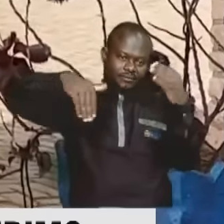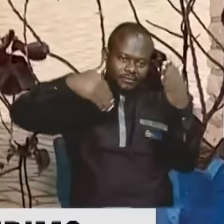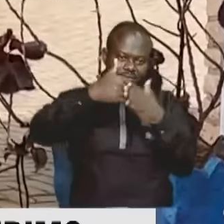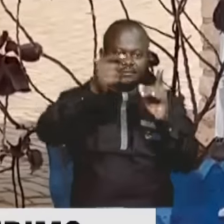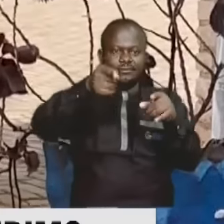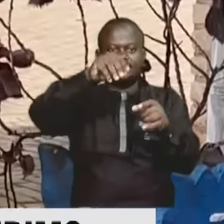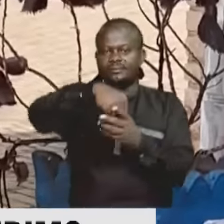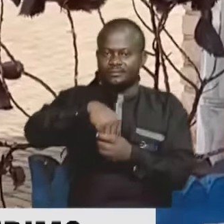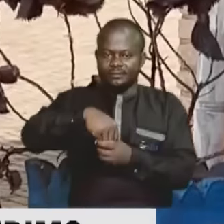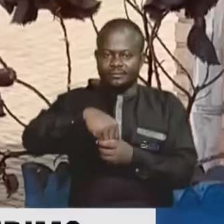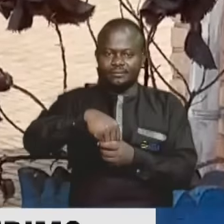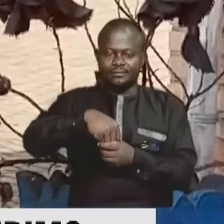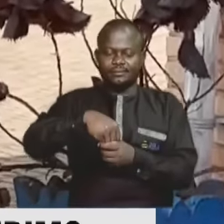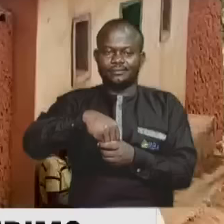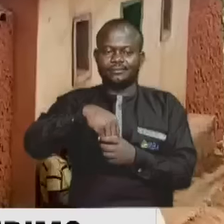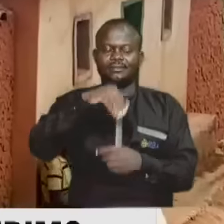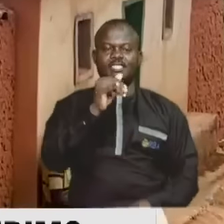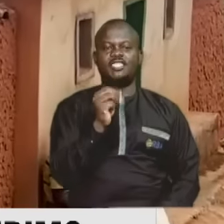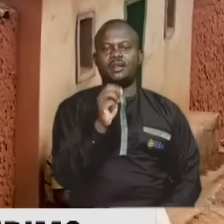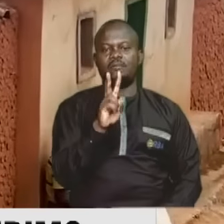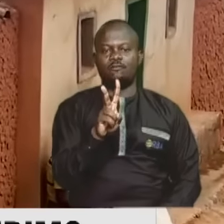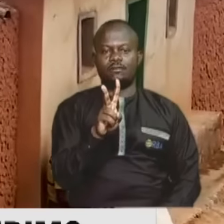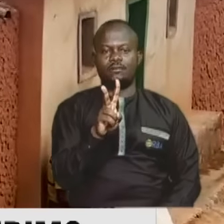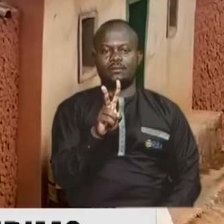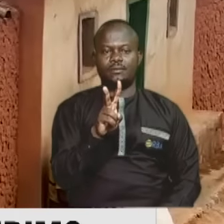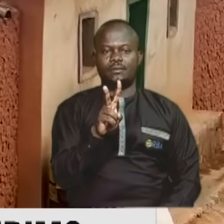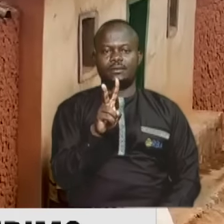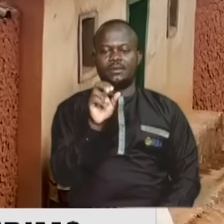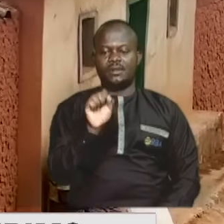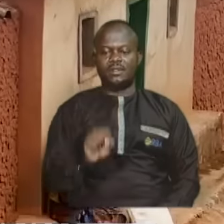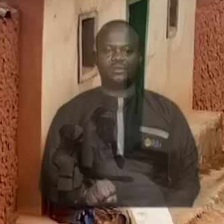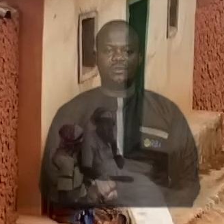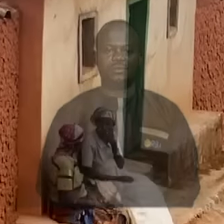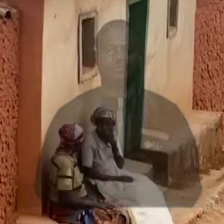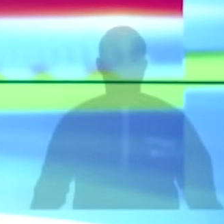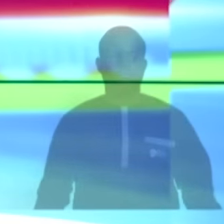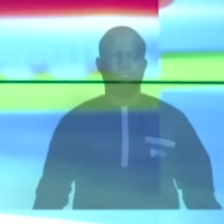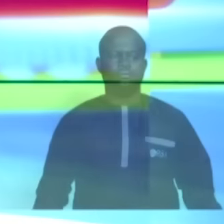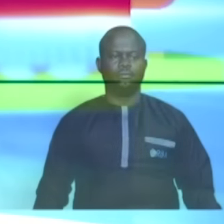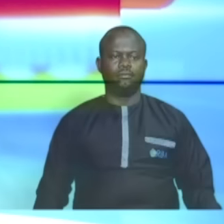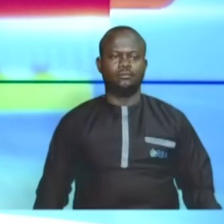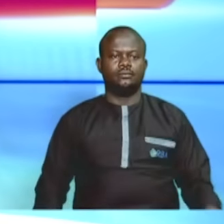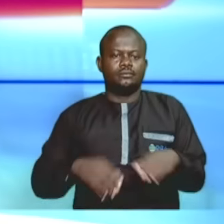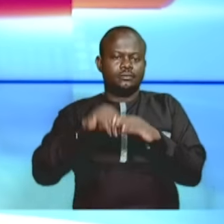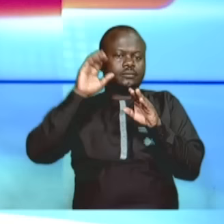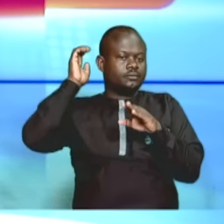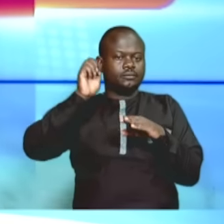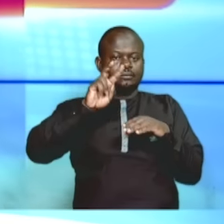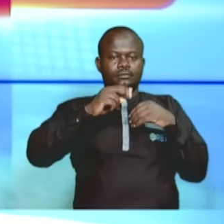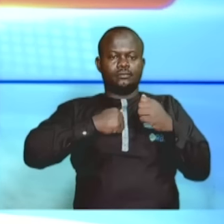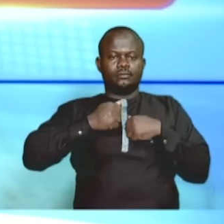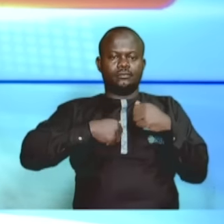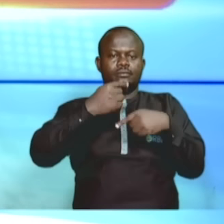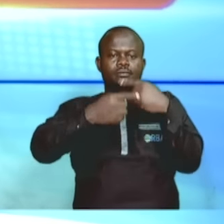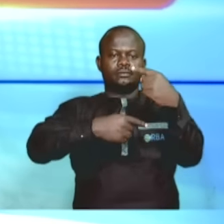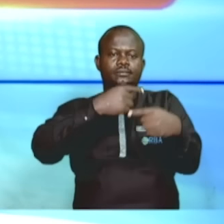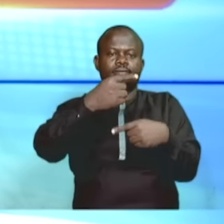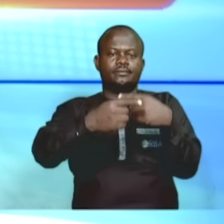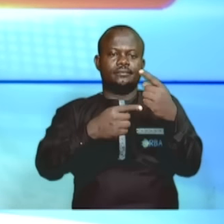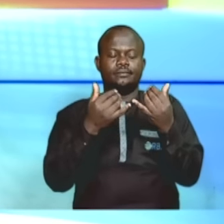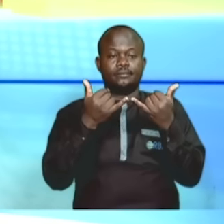bayisangamo. Jean-Marie Vianney Nshimiyimana mu Majyepfo. Amakuru ya Televiziyo Rwanda ukomeje gukurikira.